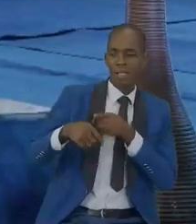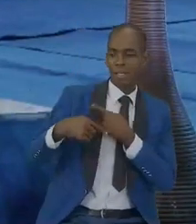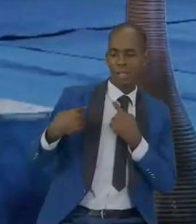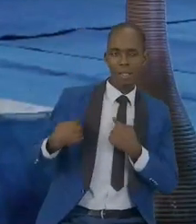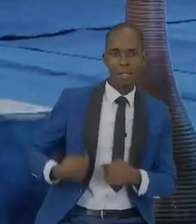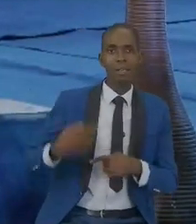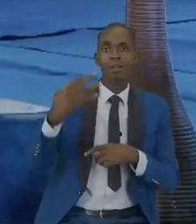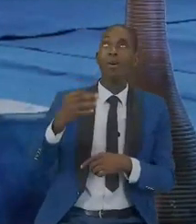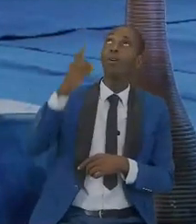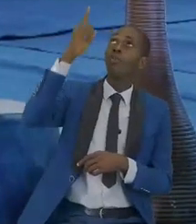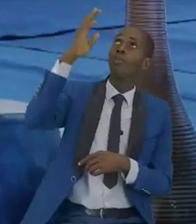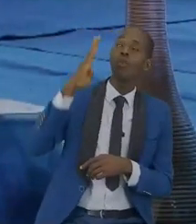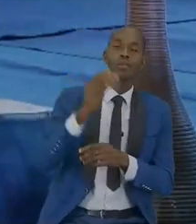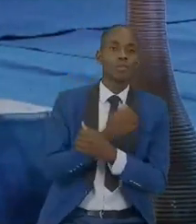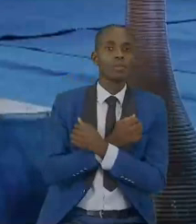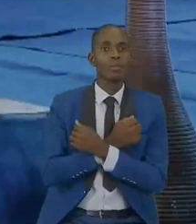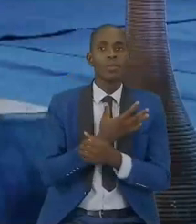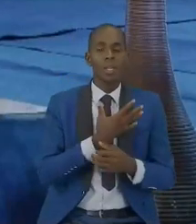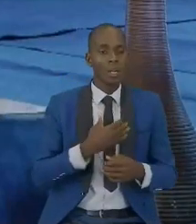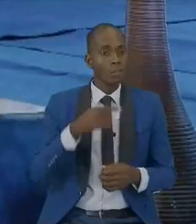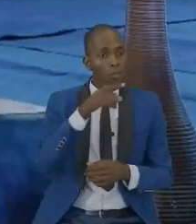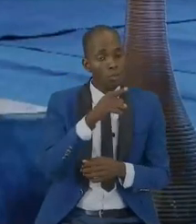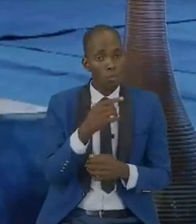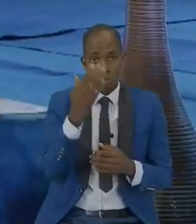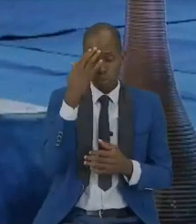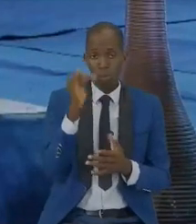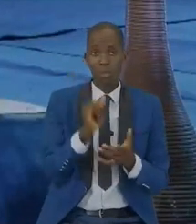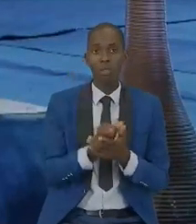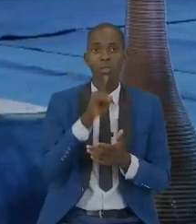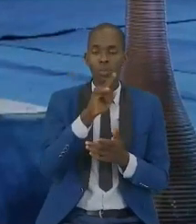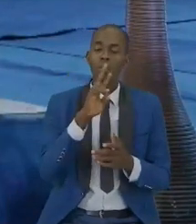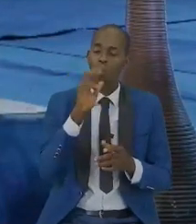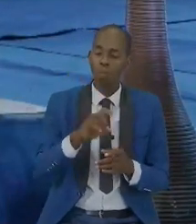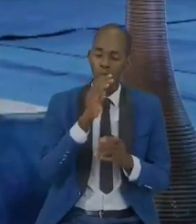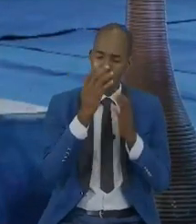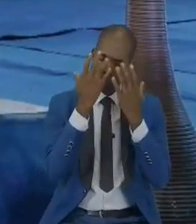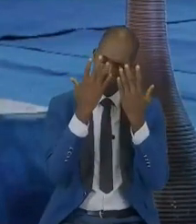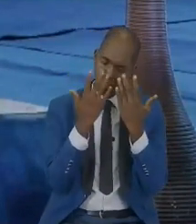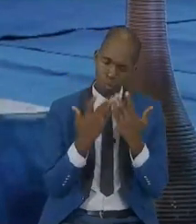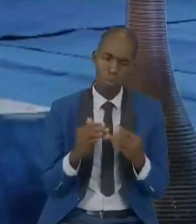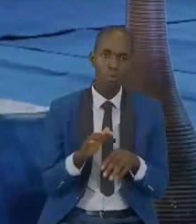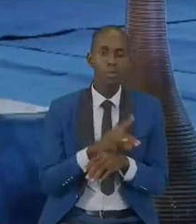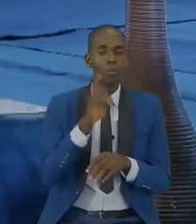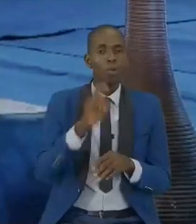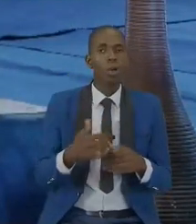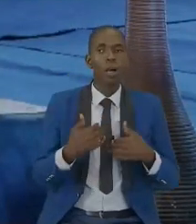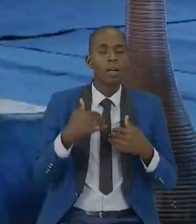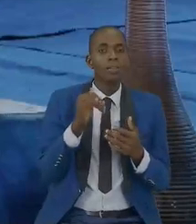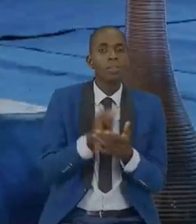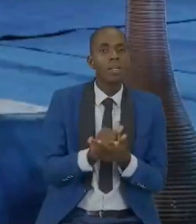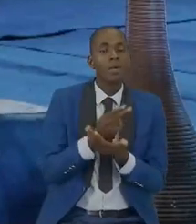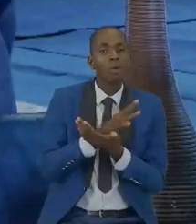le Dieu Tout-Puissant et a mis le poignard dans son cœur. Et tu es triste. Tu as une